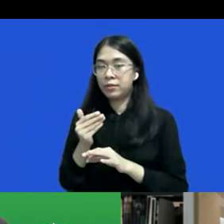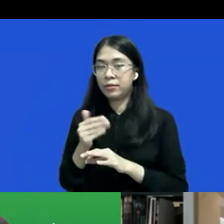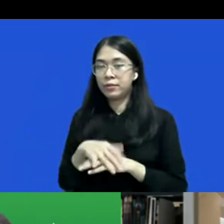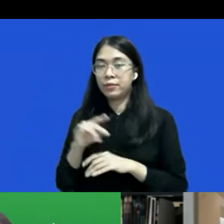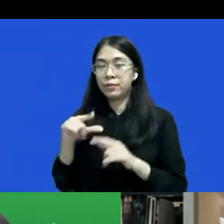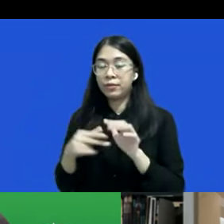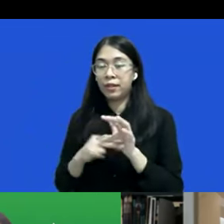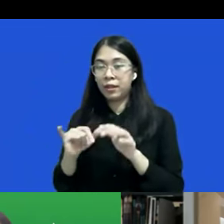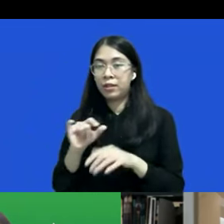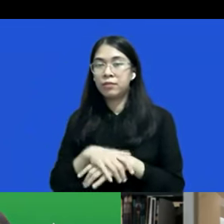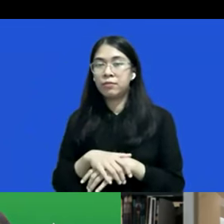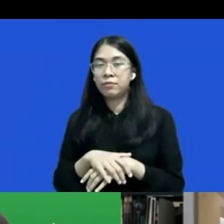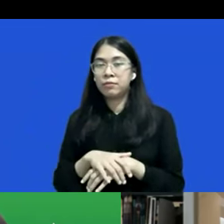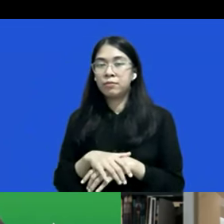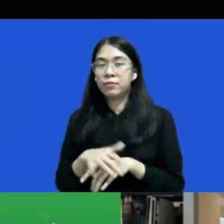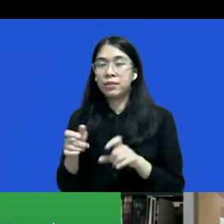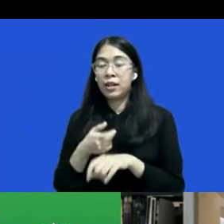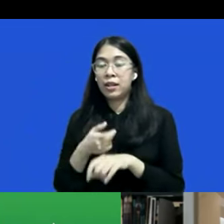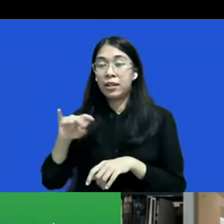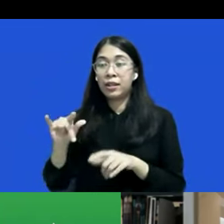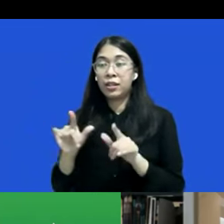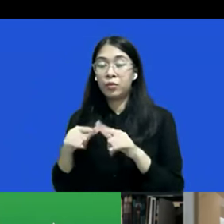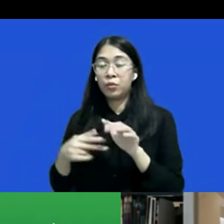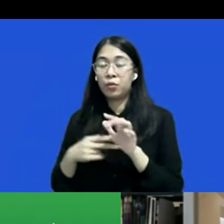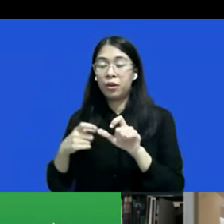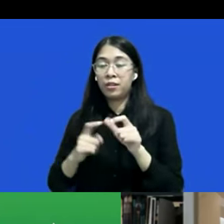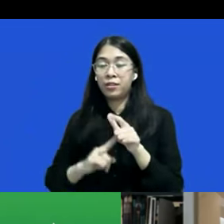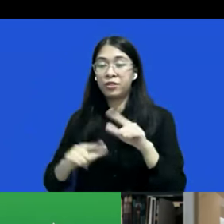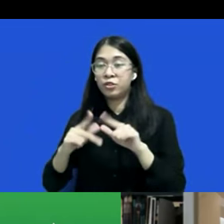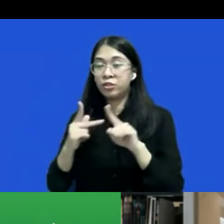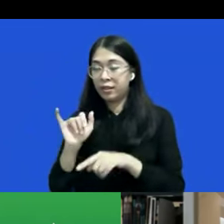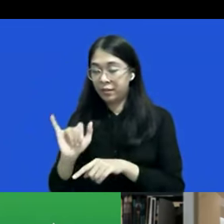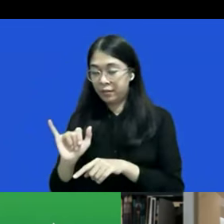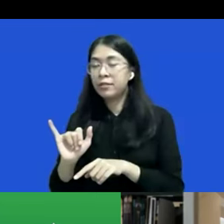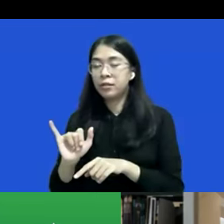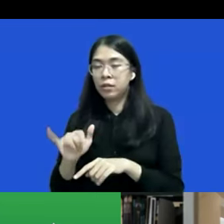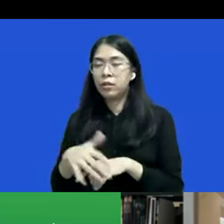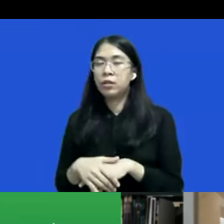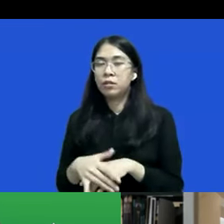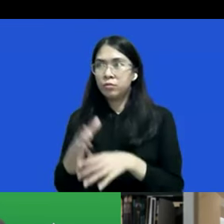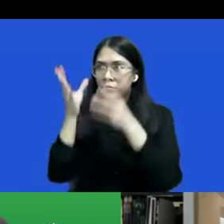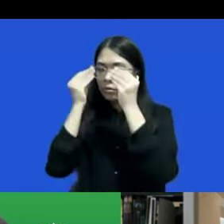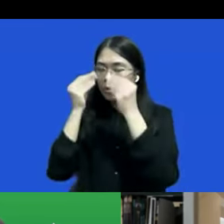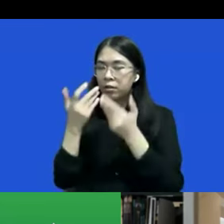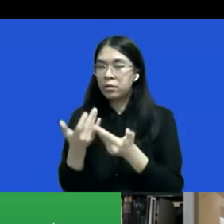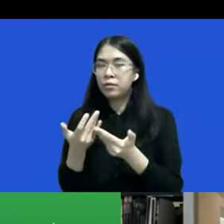Rani. Pertanyaan Mas Irwansyah ya tadi ya. Yang saya tangkap adalah tadi Mas Irwansyah meng-highlight